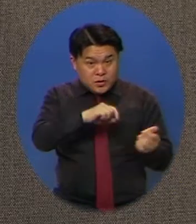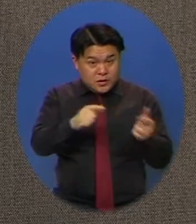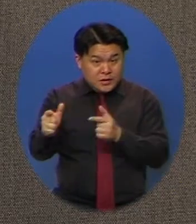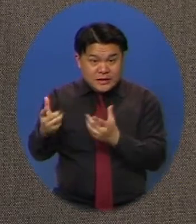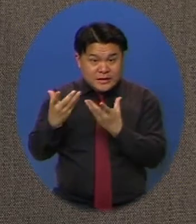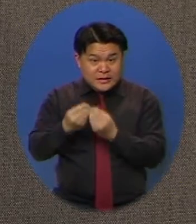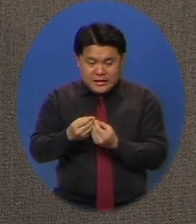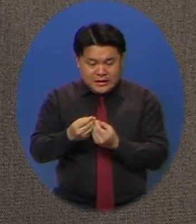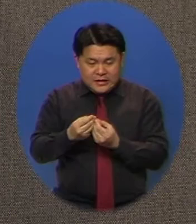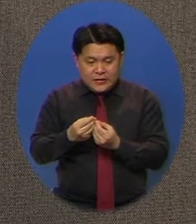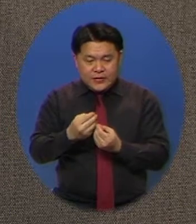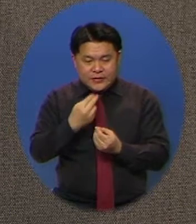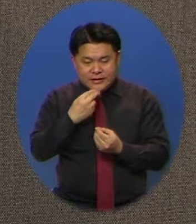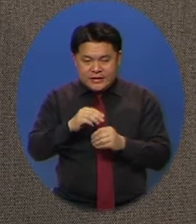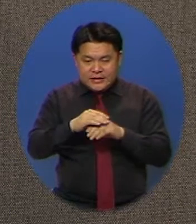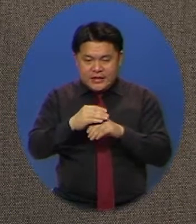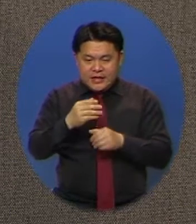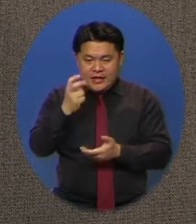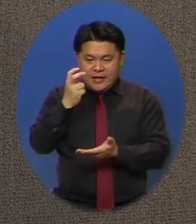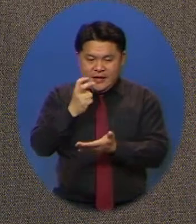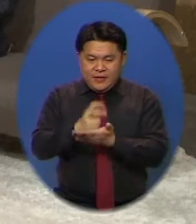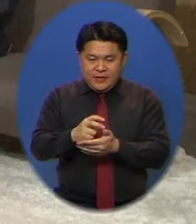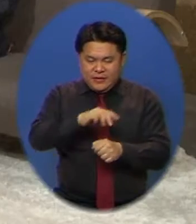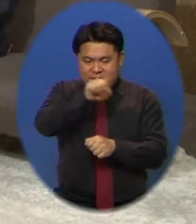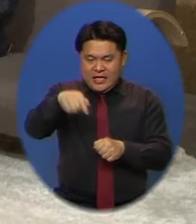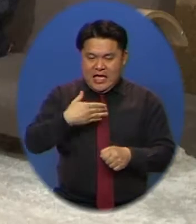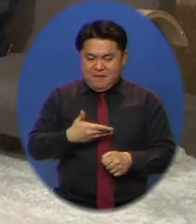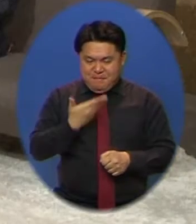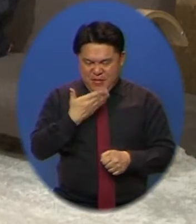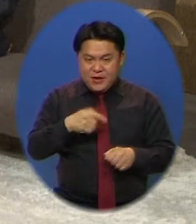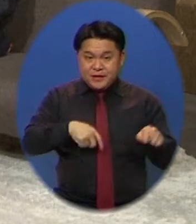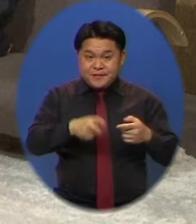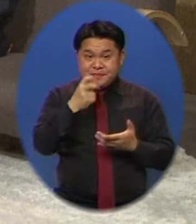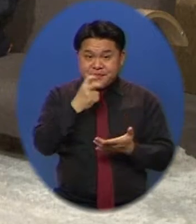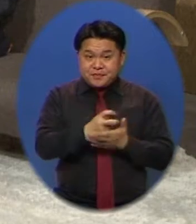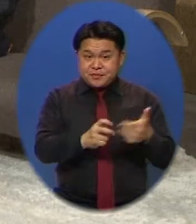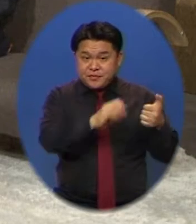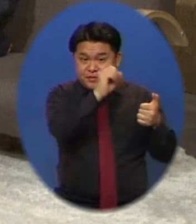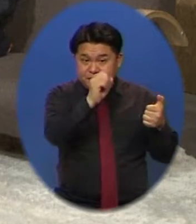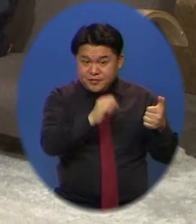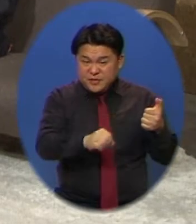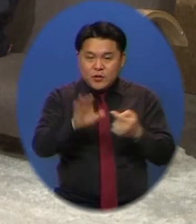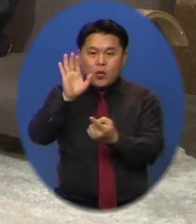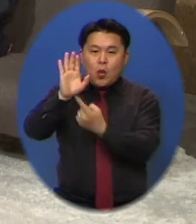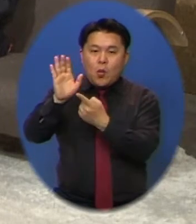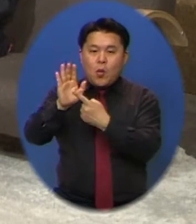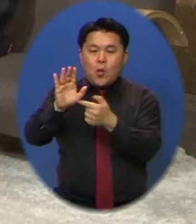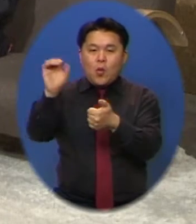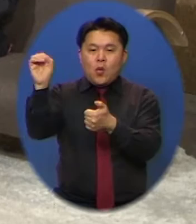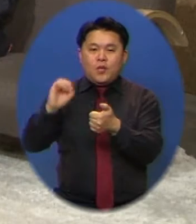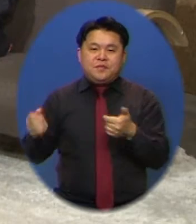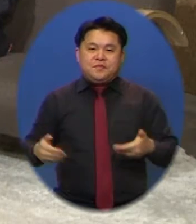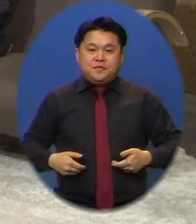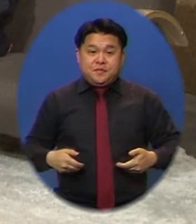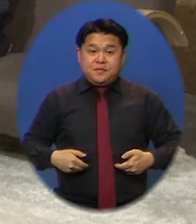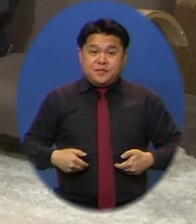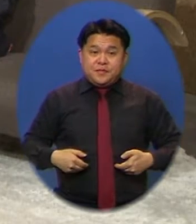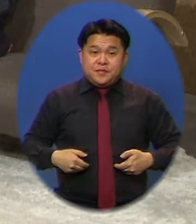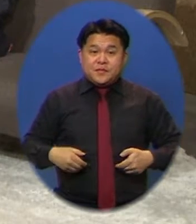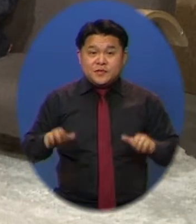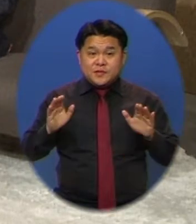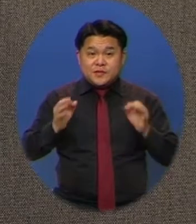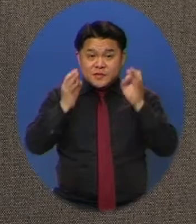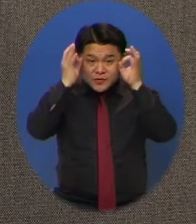사례는 없도록 하겠다, 이런 방향을 잡고 정책이 50이면 정책을 알리는 것도 한 50%가